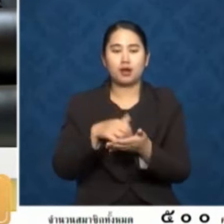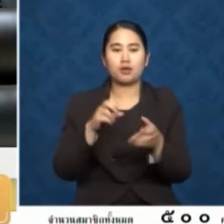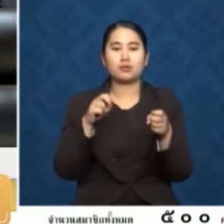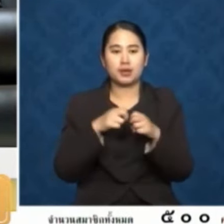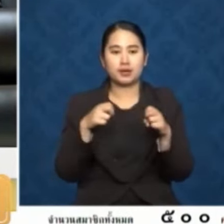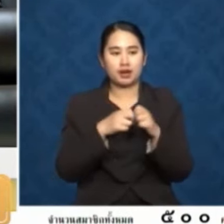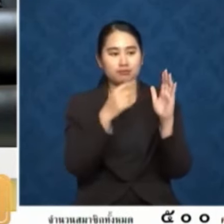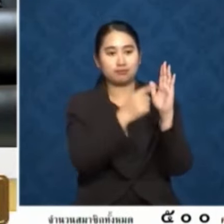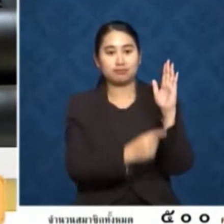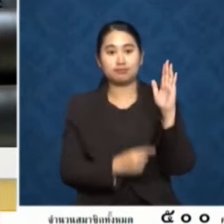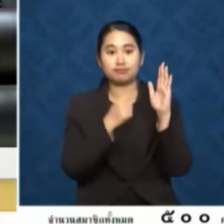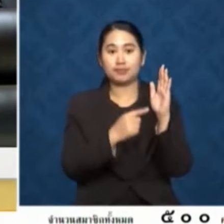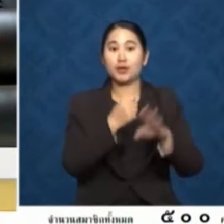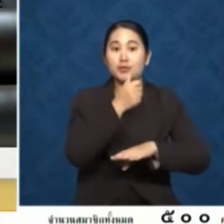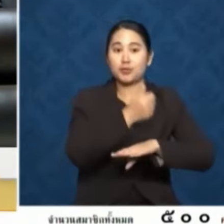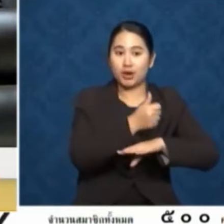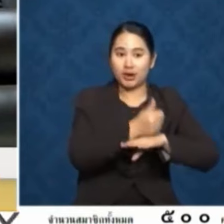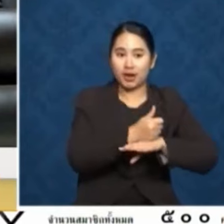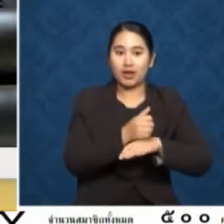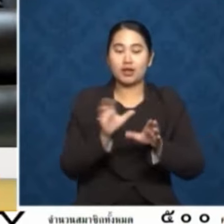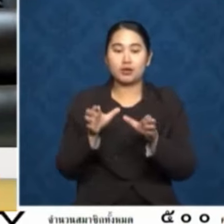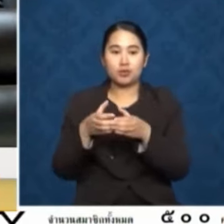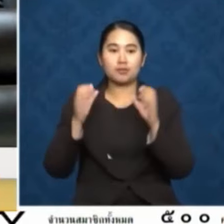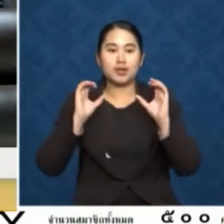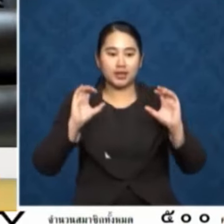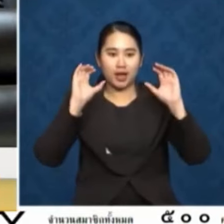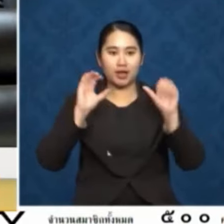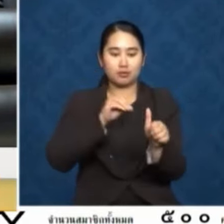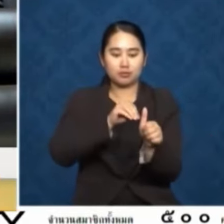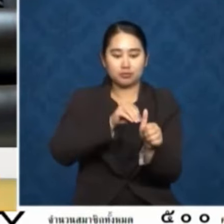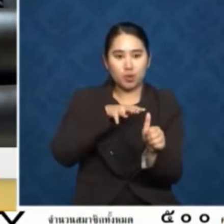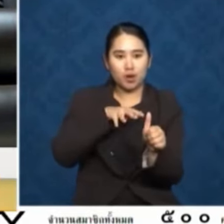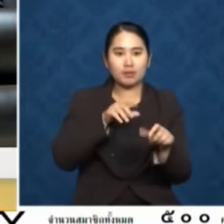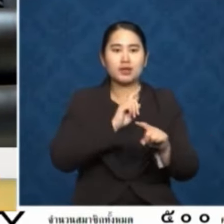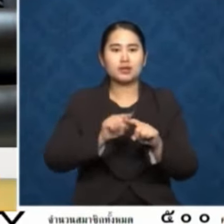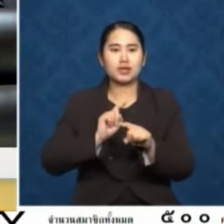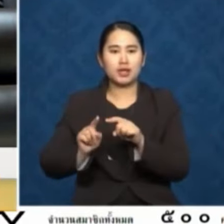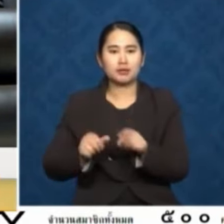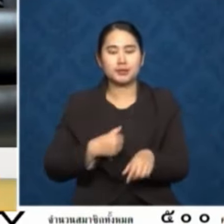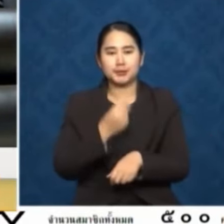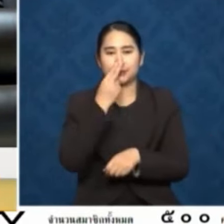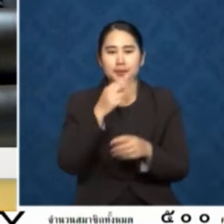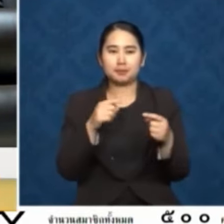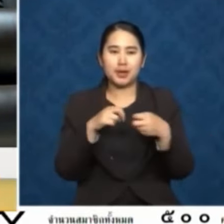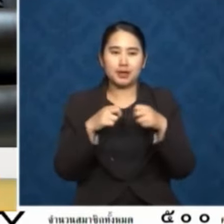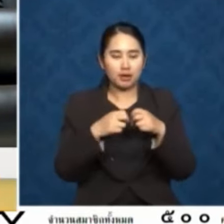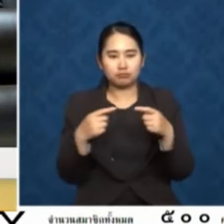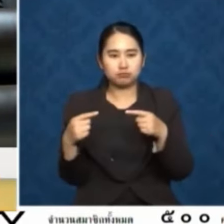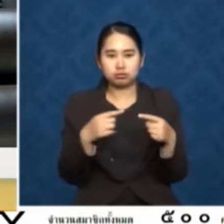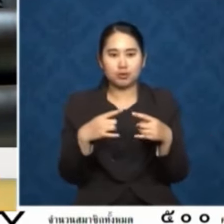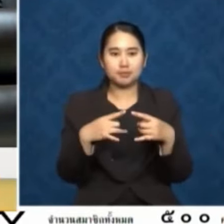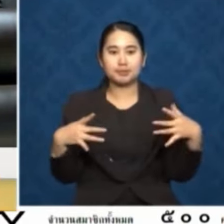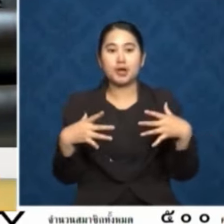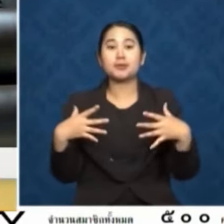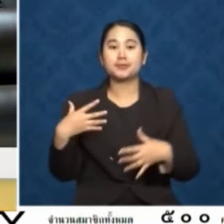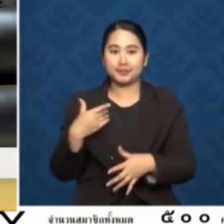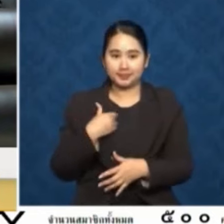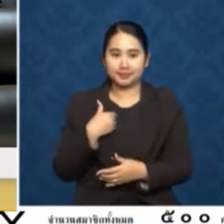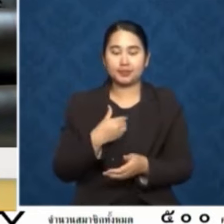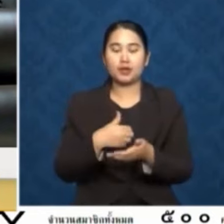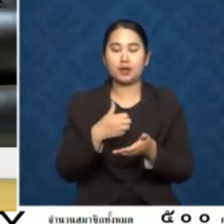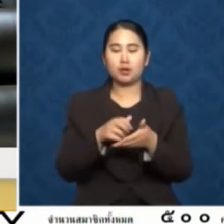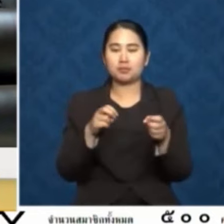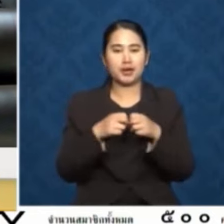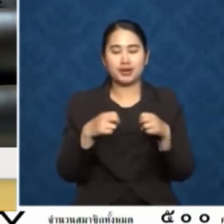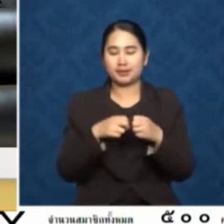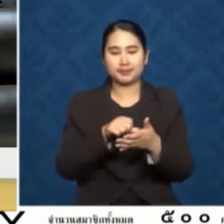ที่ผู้บริหารข้าราชการและผู้นำท้องถิ่นต่างๆเนี่ยมีความขัดแย้งกันนะครับแล้วก็แก้ปัญห